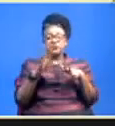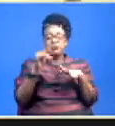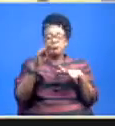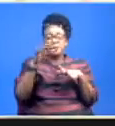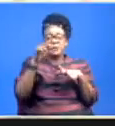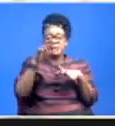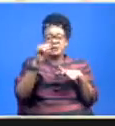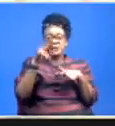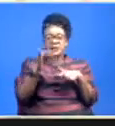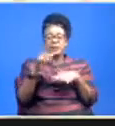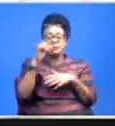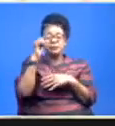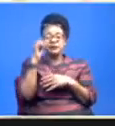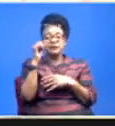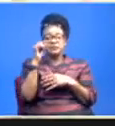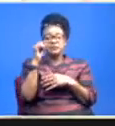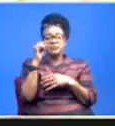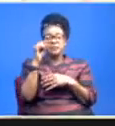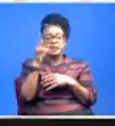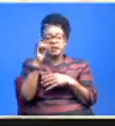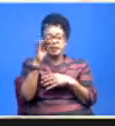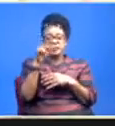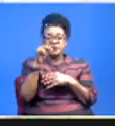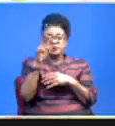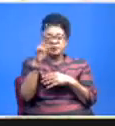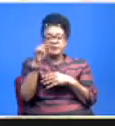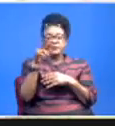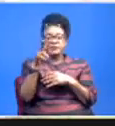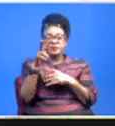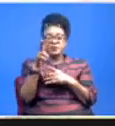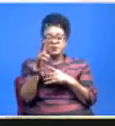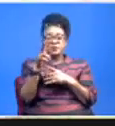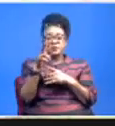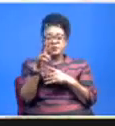kisiwani Mombasa. Kevin Mutai, NTV, katika kaunti ya Mombasa.